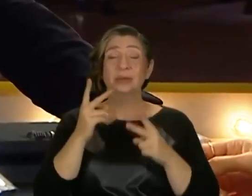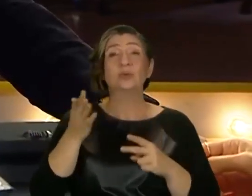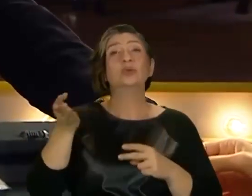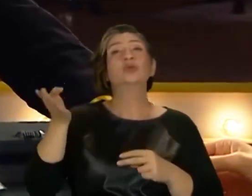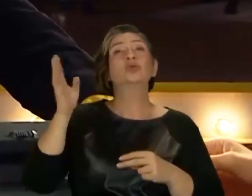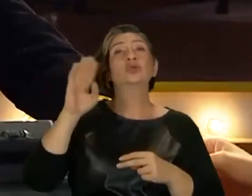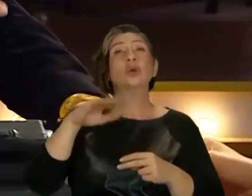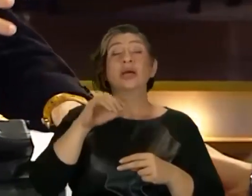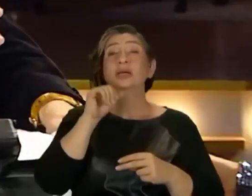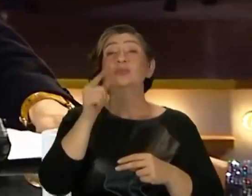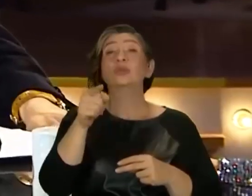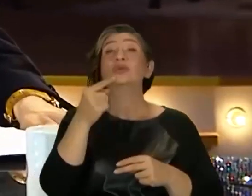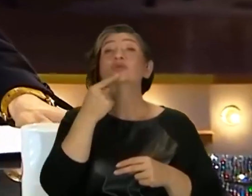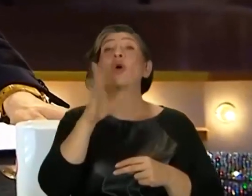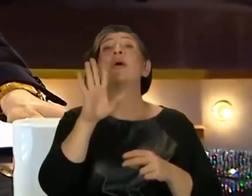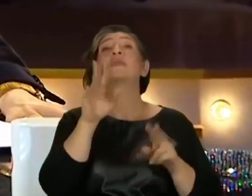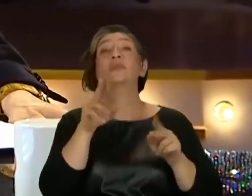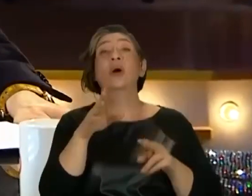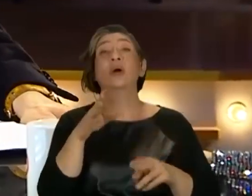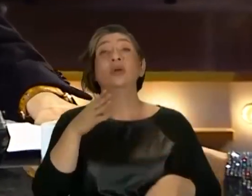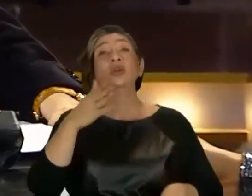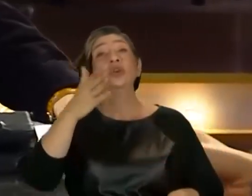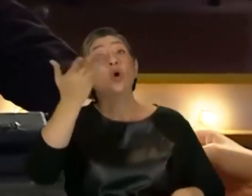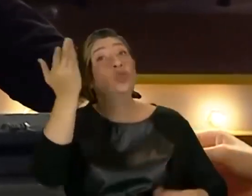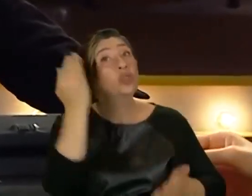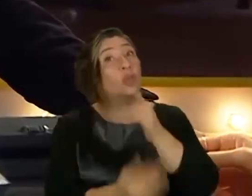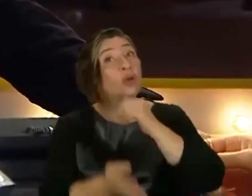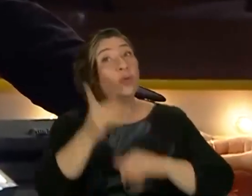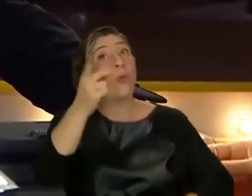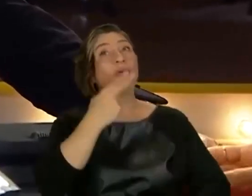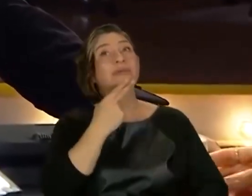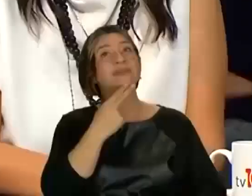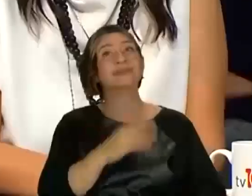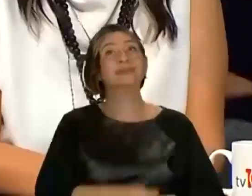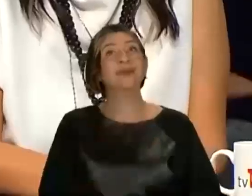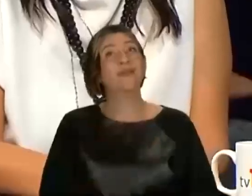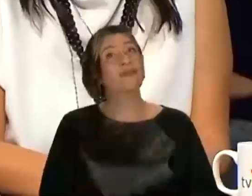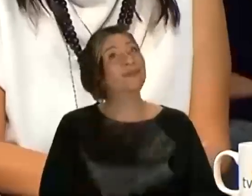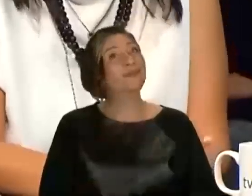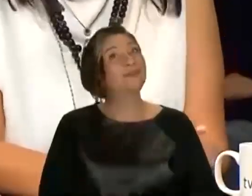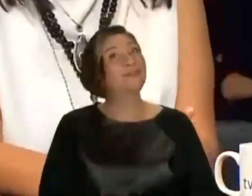Sonra hiç bunları söyleyen o değilmiş gibi dedi ki neydi o kız?